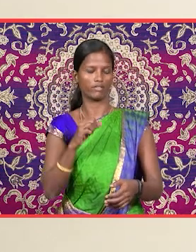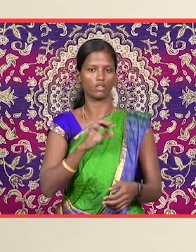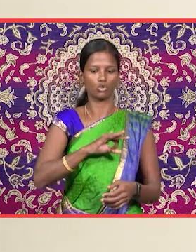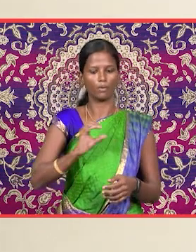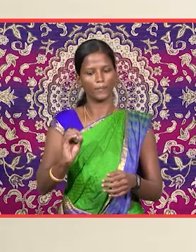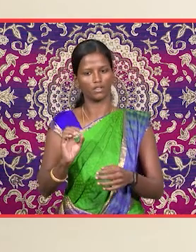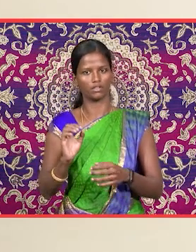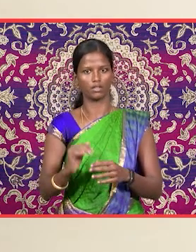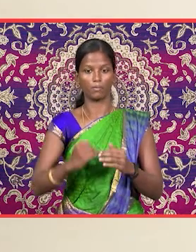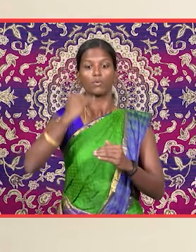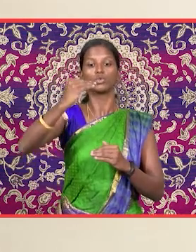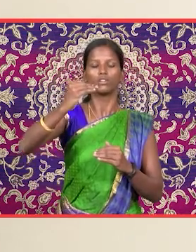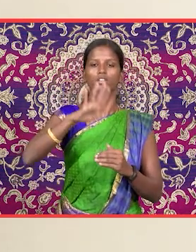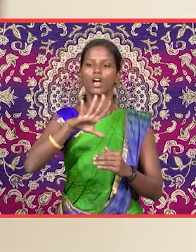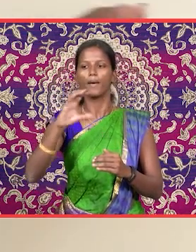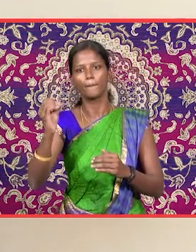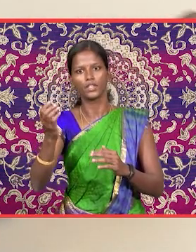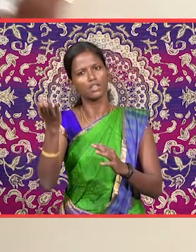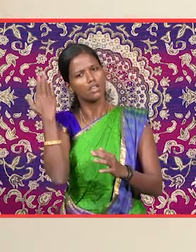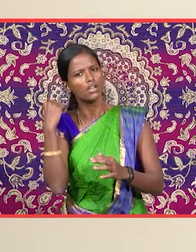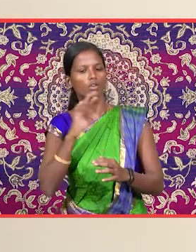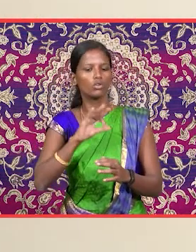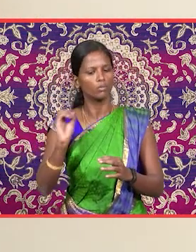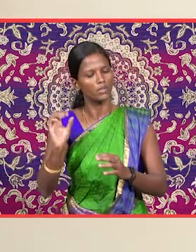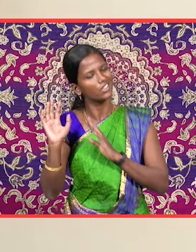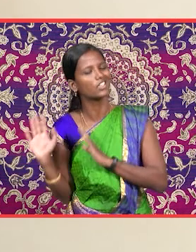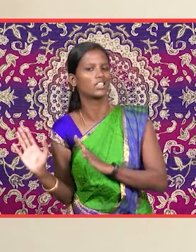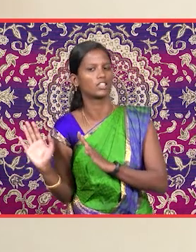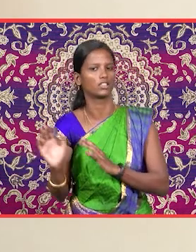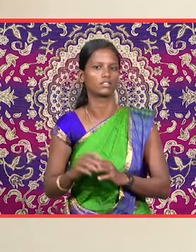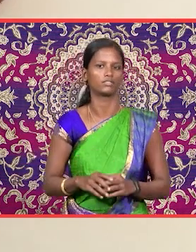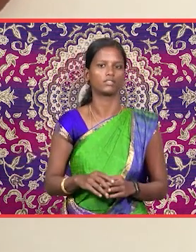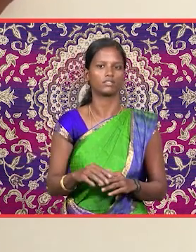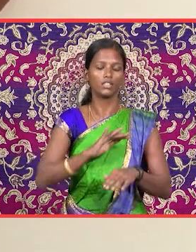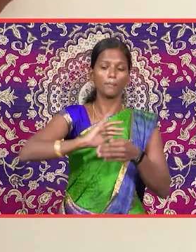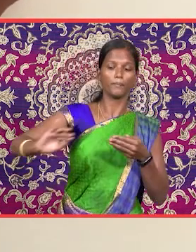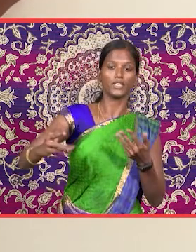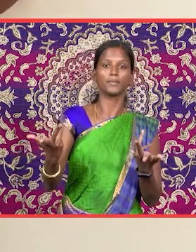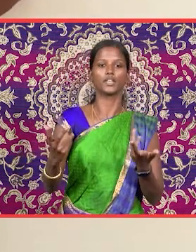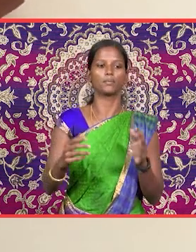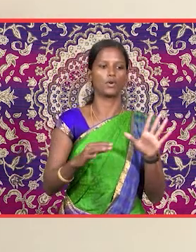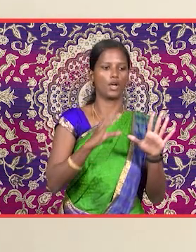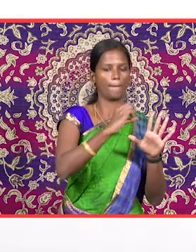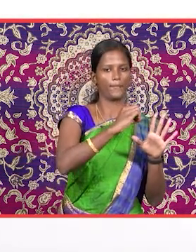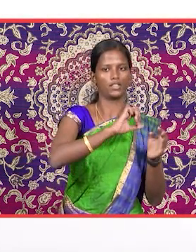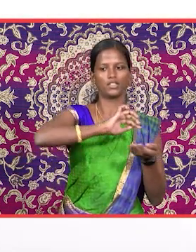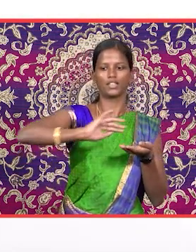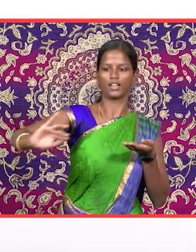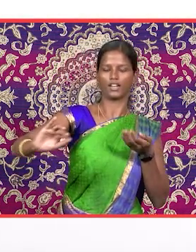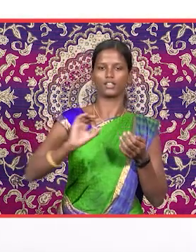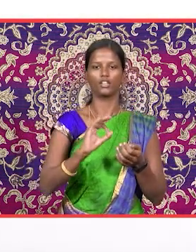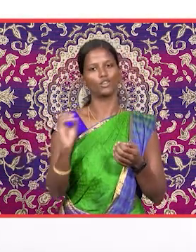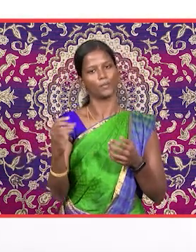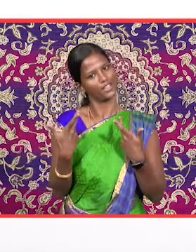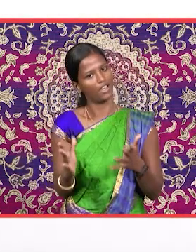50% நிறையணும். அதில் எத்தனை சதவீதம் நிறைஞ்சிருச்சுங்க? 30% நிறைஞ்சிருச்சு. ஸோ அதை நம்ம மைனஸ் பண்ணிட்டோம்னா நமக்கு எவ்வளோ